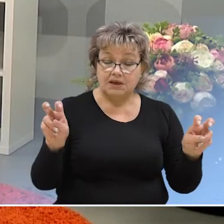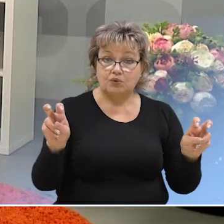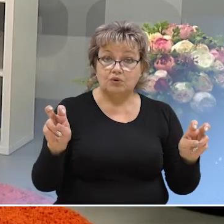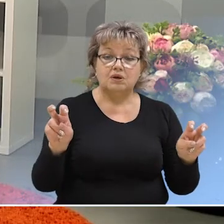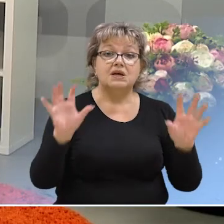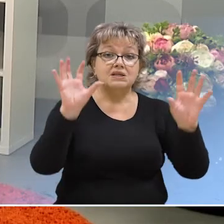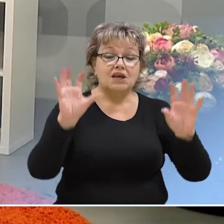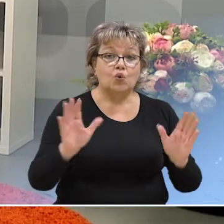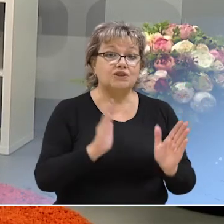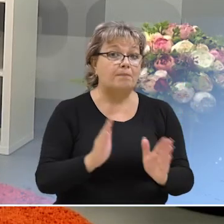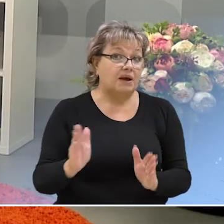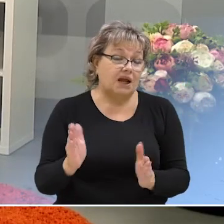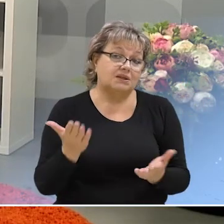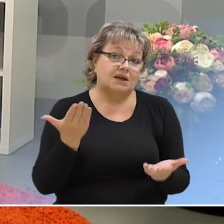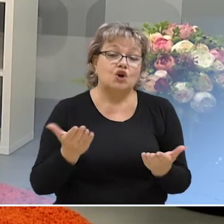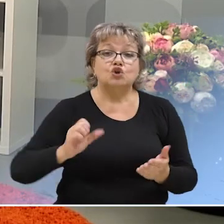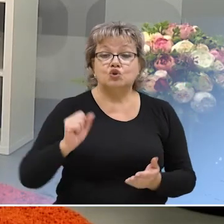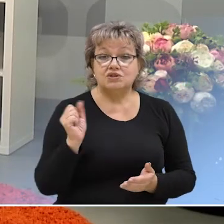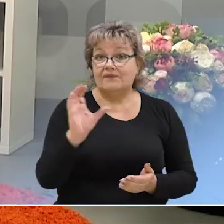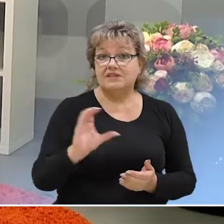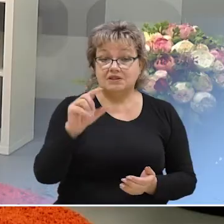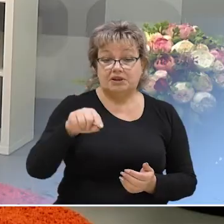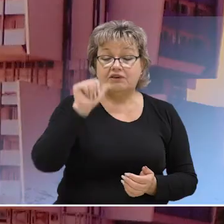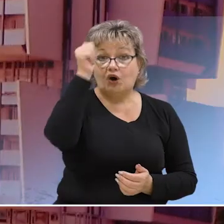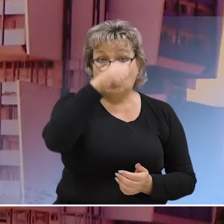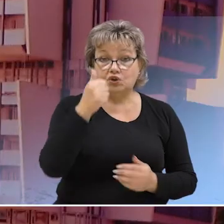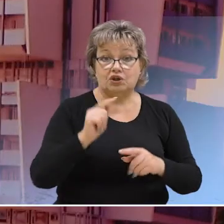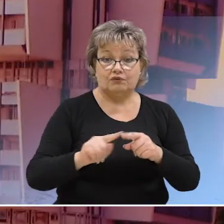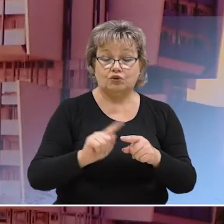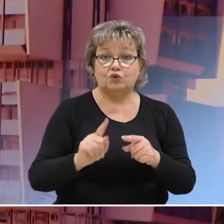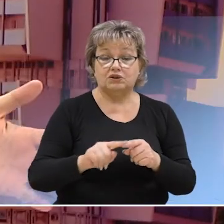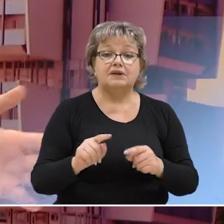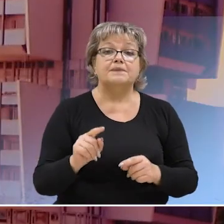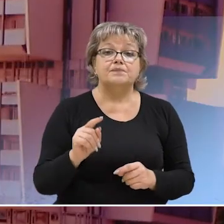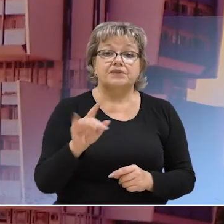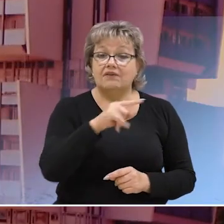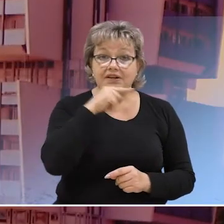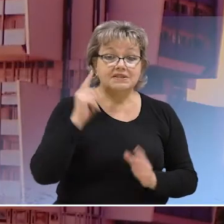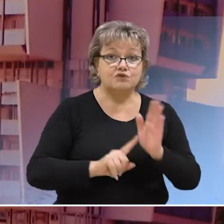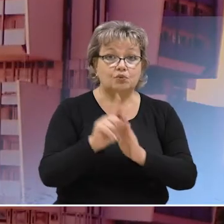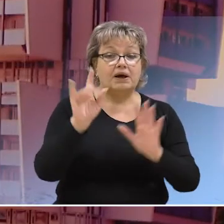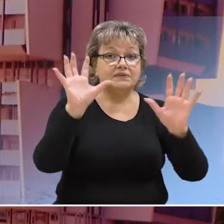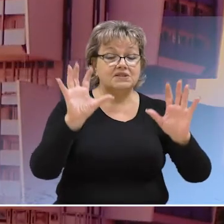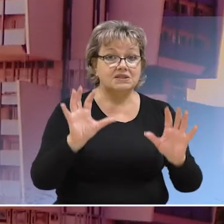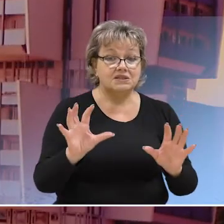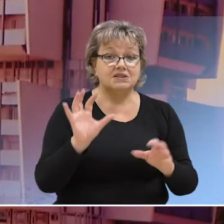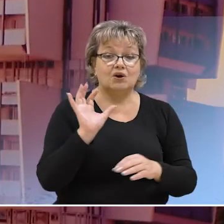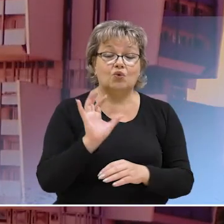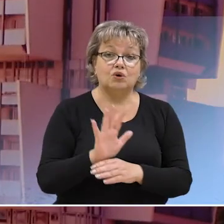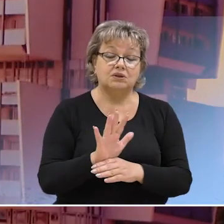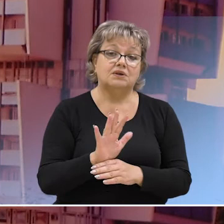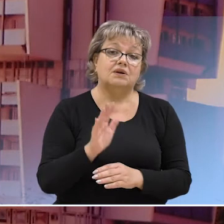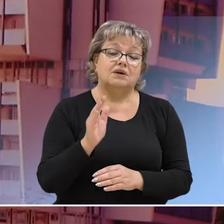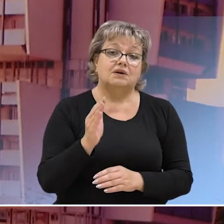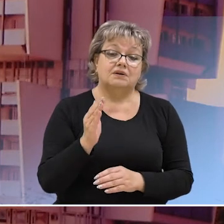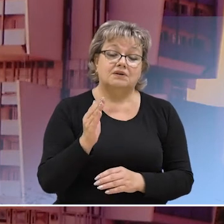Продолжаем тему, тему закона и порядка, что ли, не знаю. Друзья, в сентябре этого года, то есть уже вот-вот на днях, в России вступает в силу